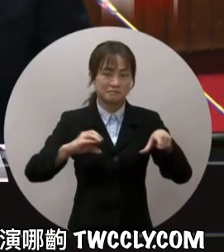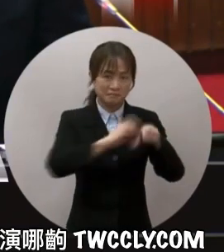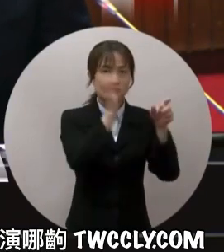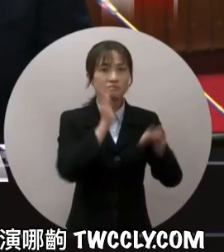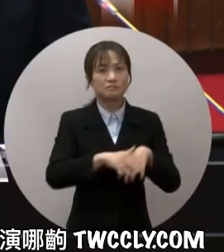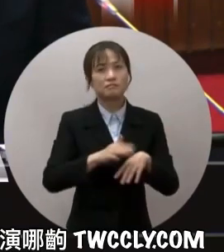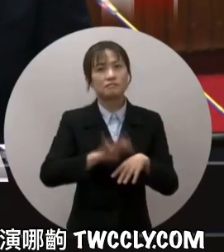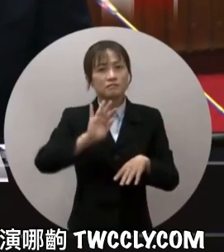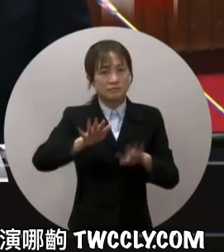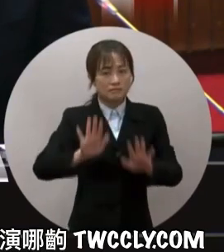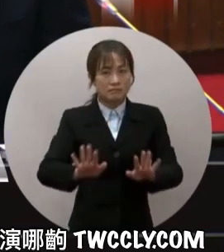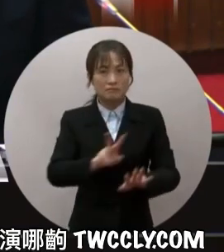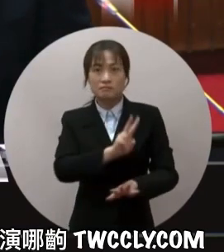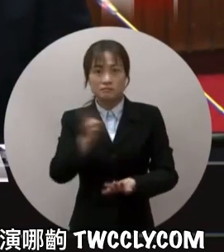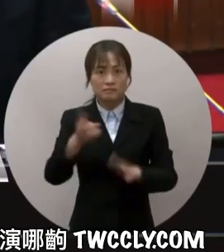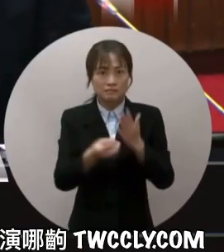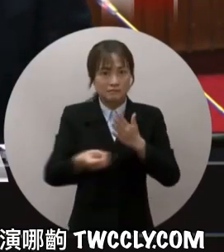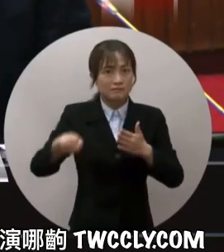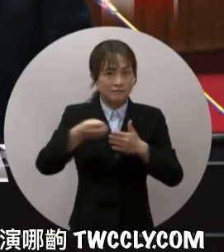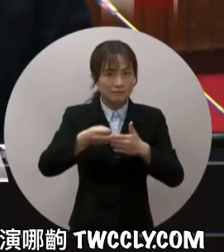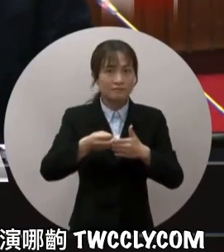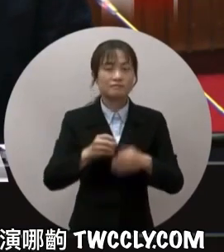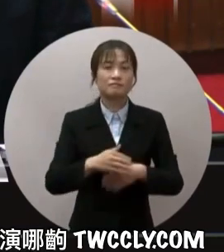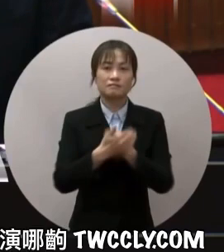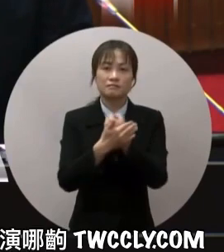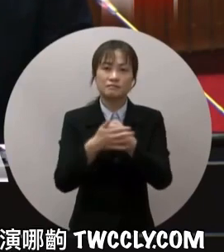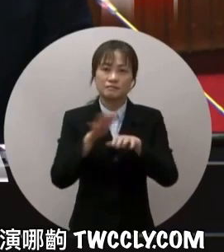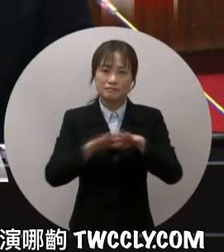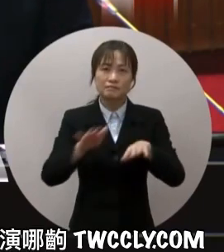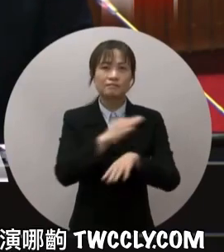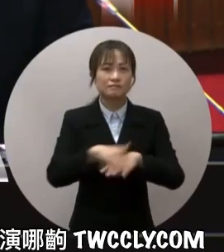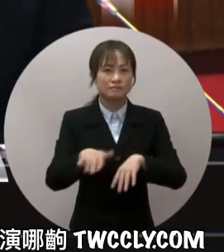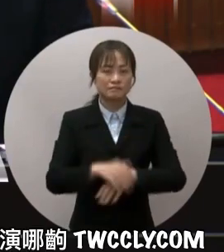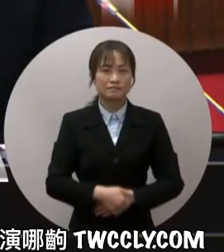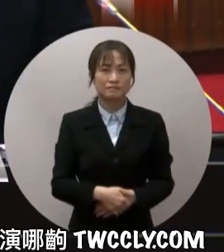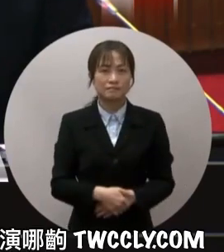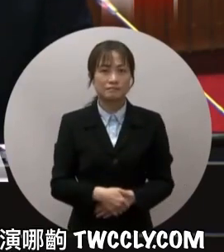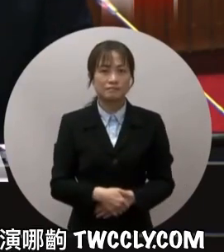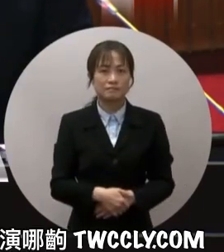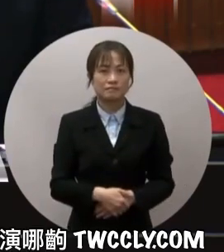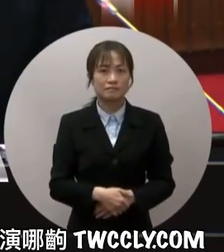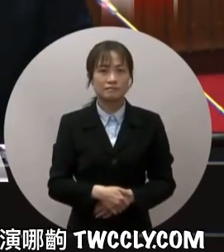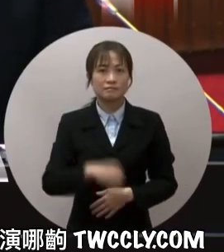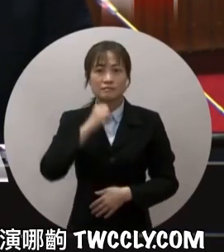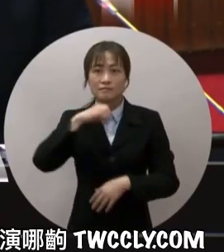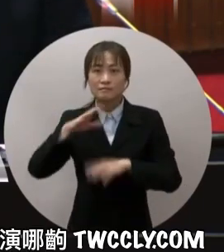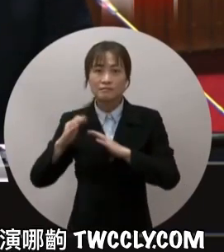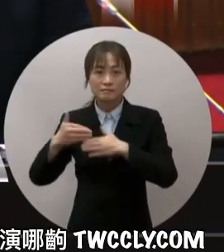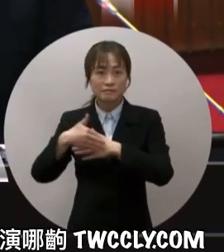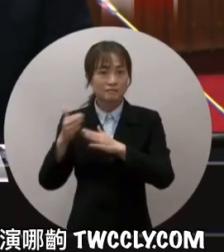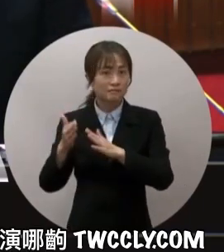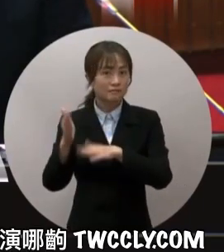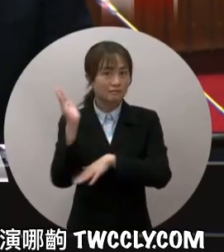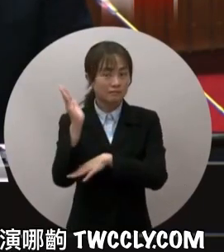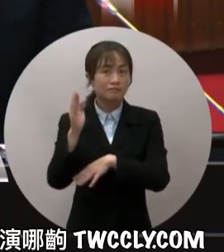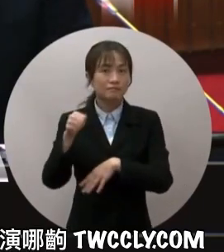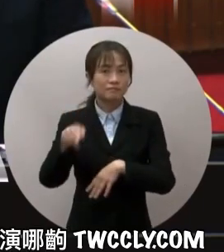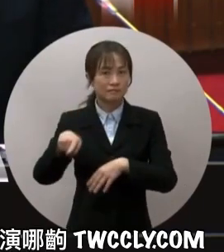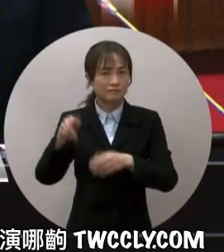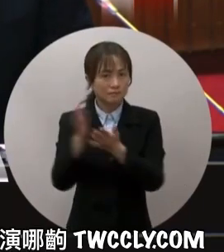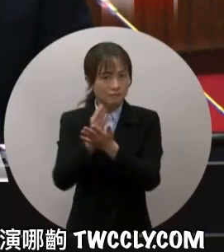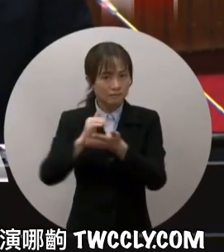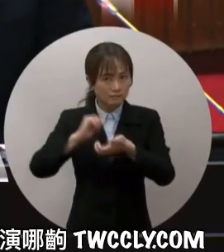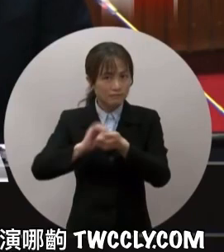對他們安全有很大的保障包括到東港那現在高雄市政府跟平同先生我評估過後也決定採用一車到底